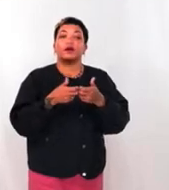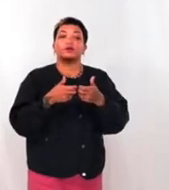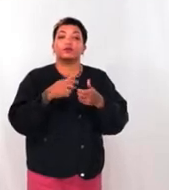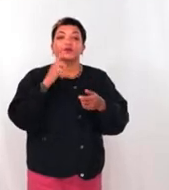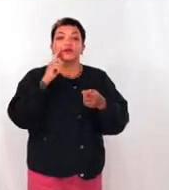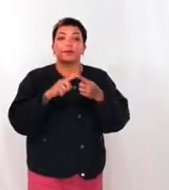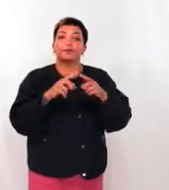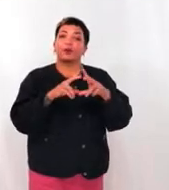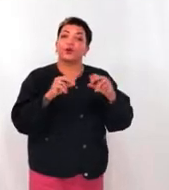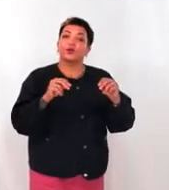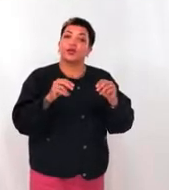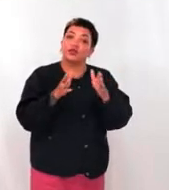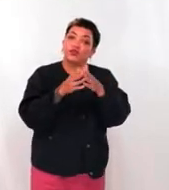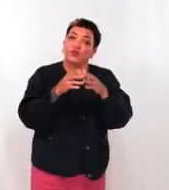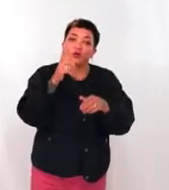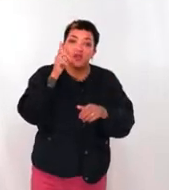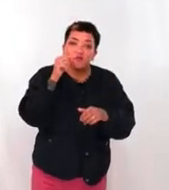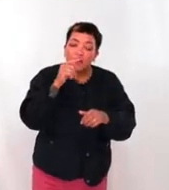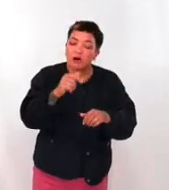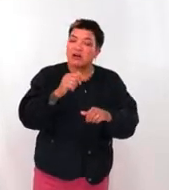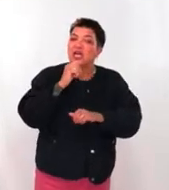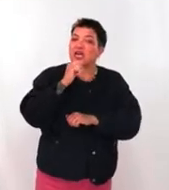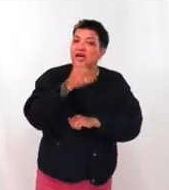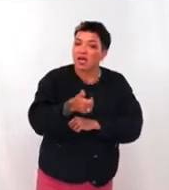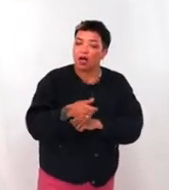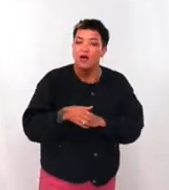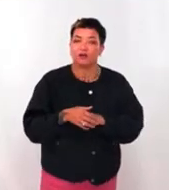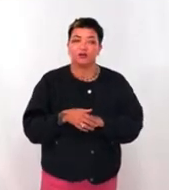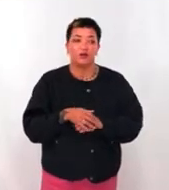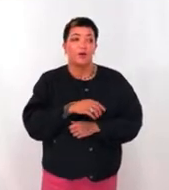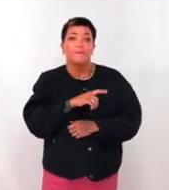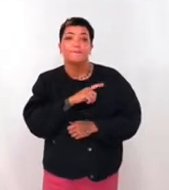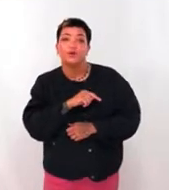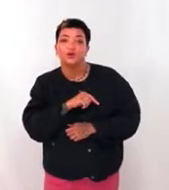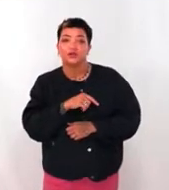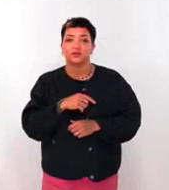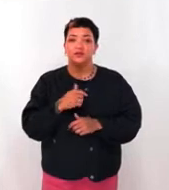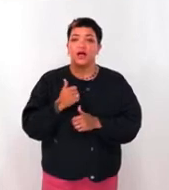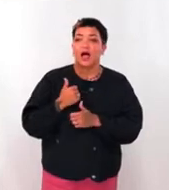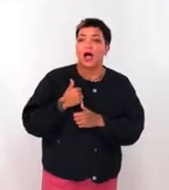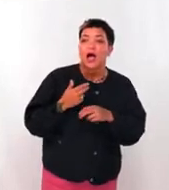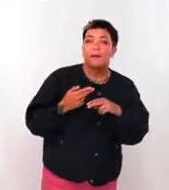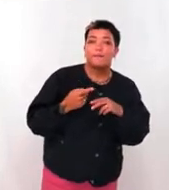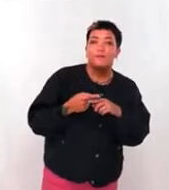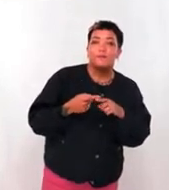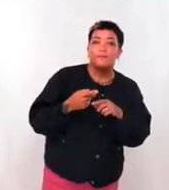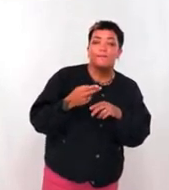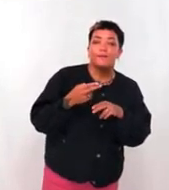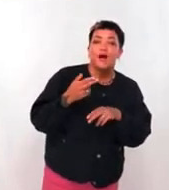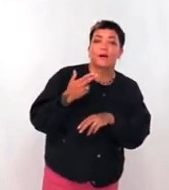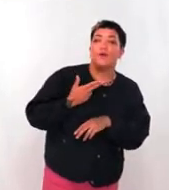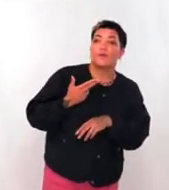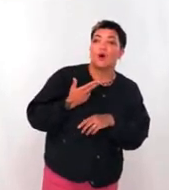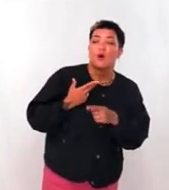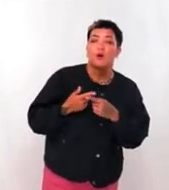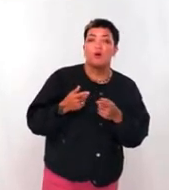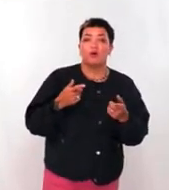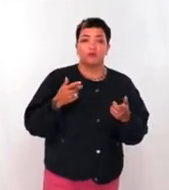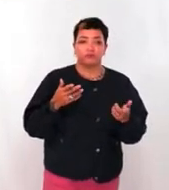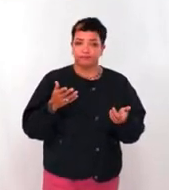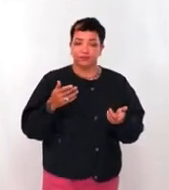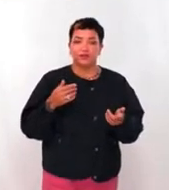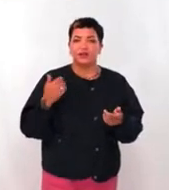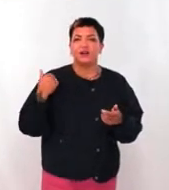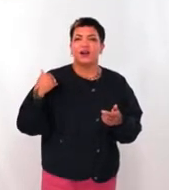rien. Un effort sur la police municipale, je ne vais pas ouvrir le débat sur l'armement, mais j'ai lu dans la presse qu'il y avait un préavis de grève, où là vous nous expliquiez il y a